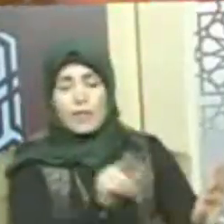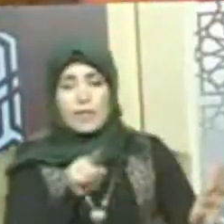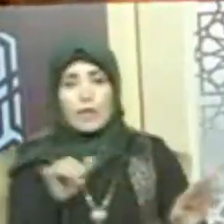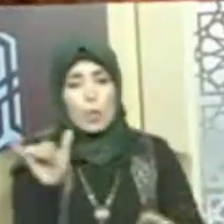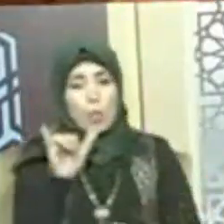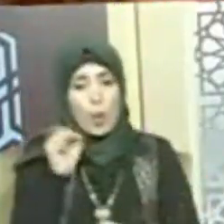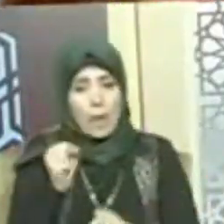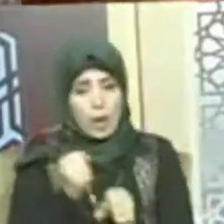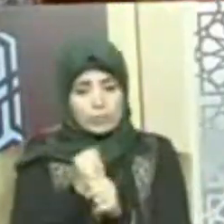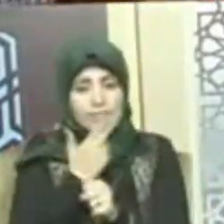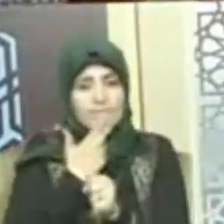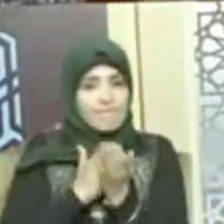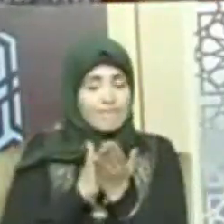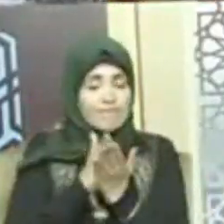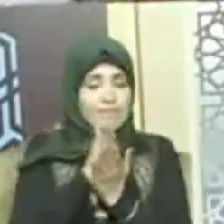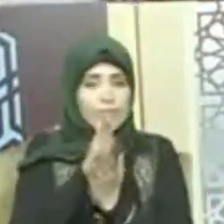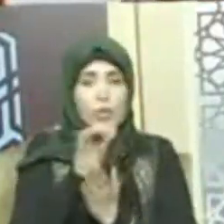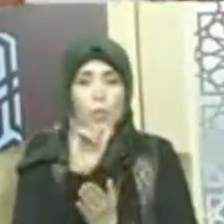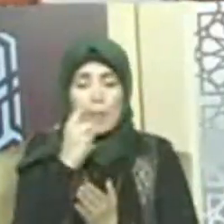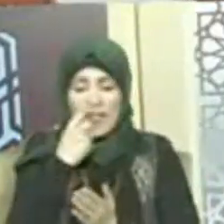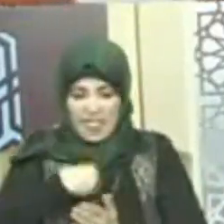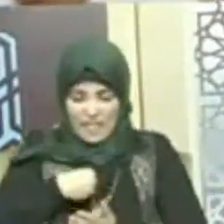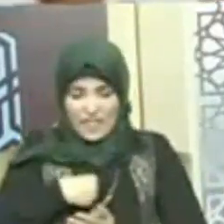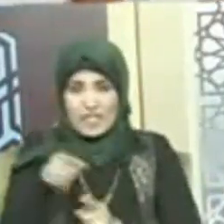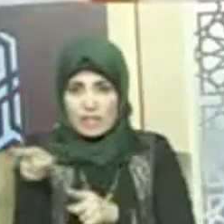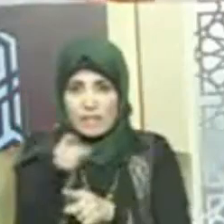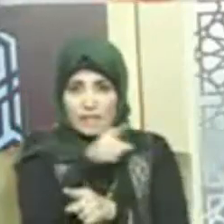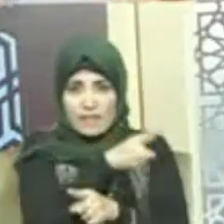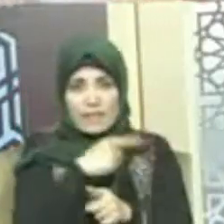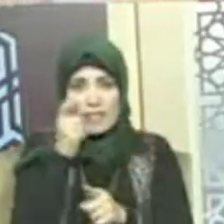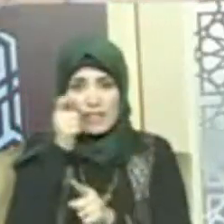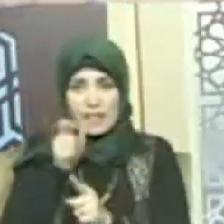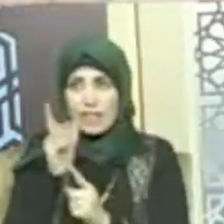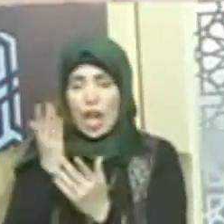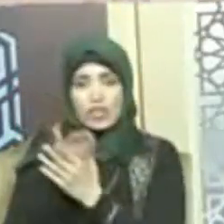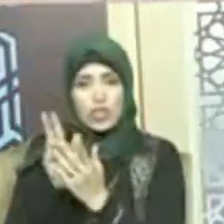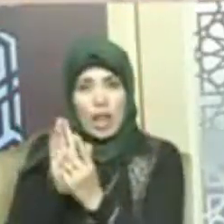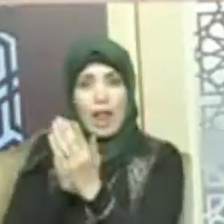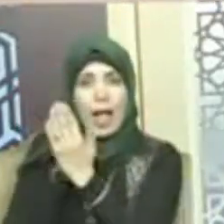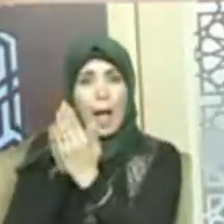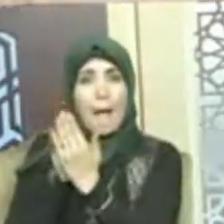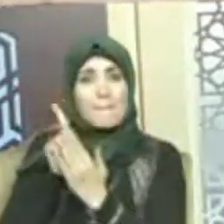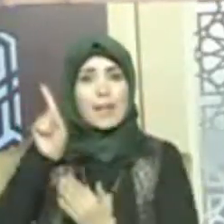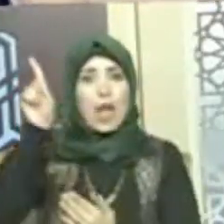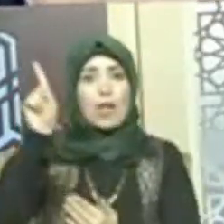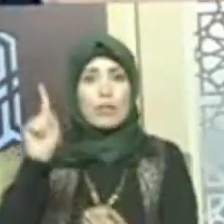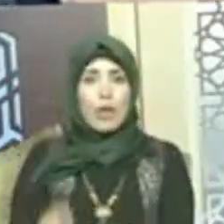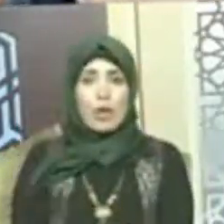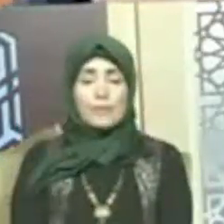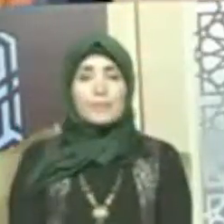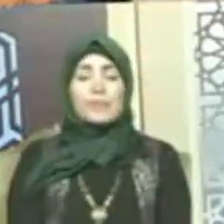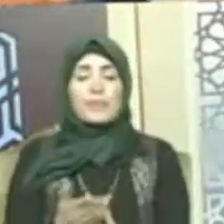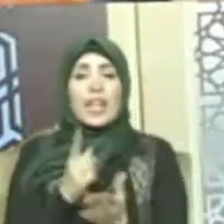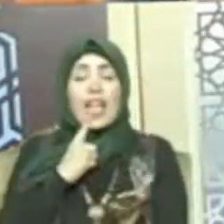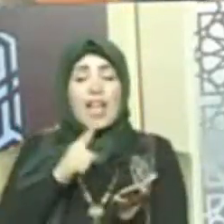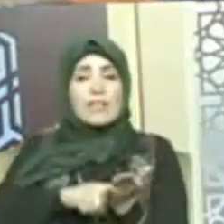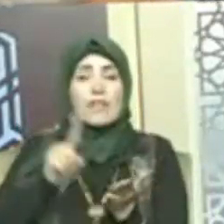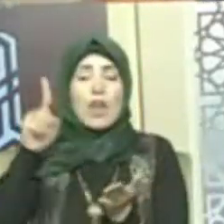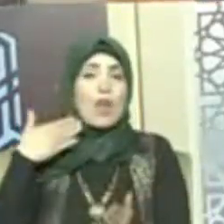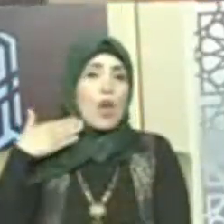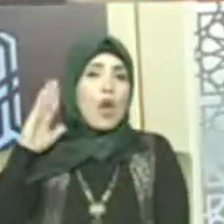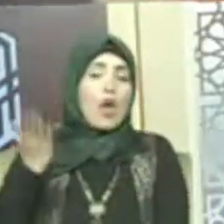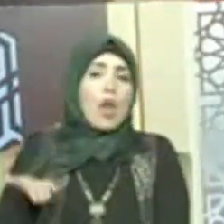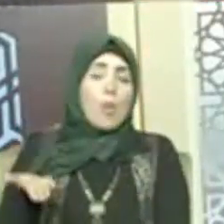فأحسنوا عرض أنفسكم فيه على الله، فإن الله أجل